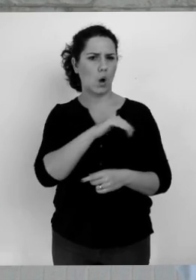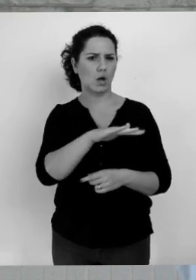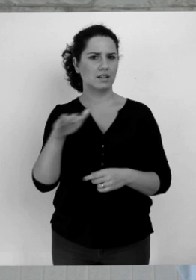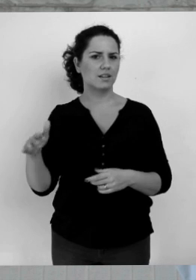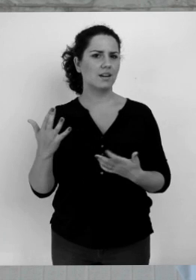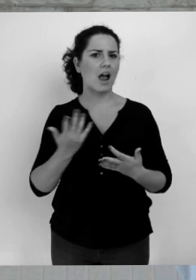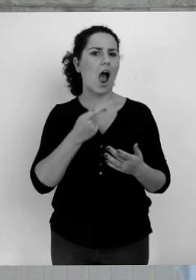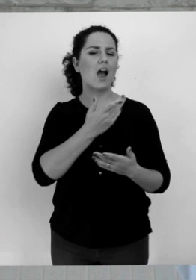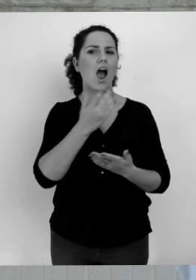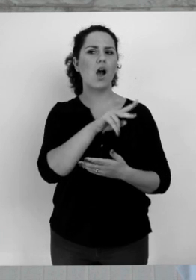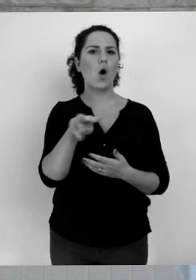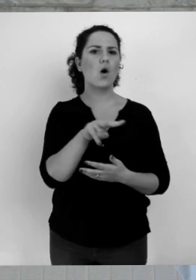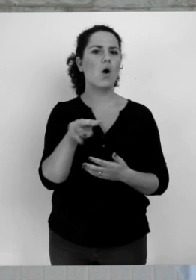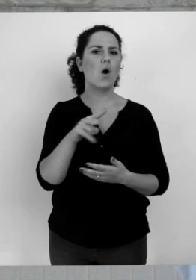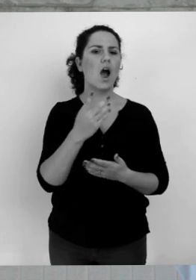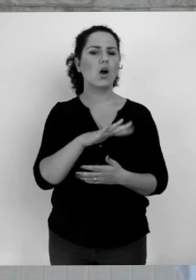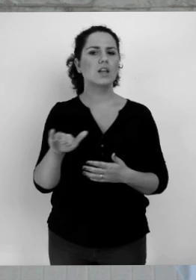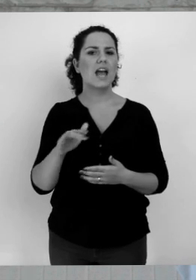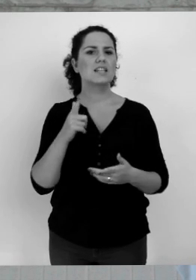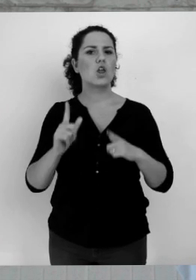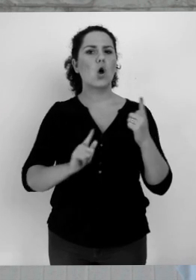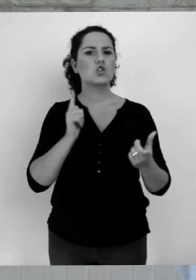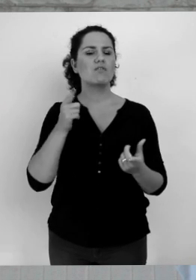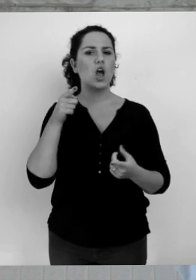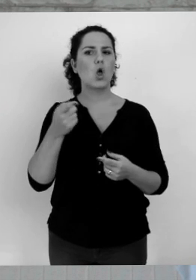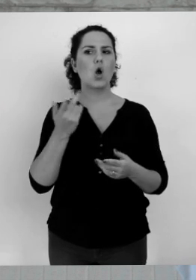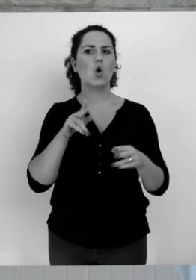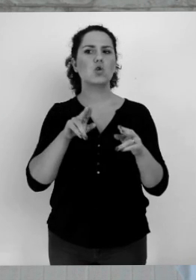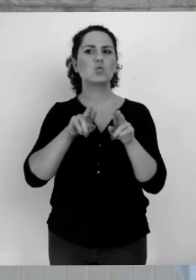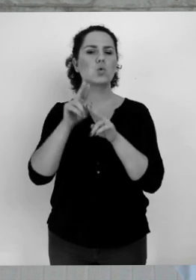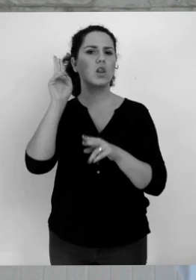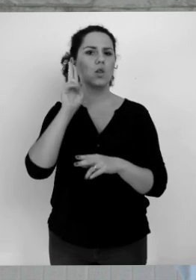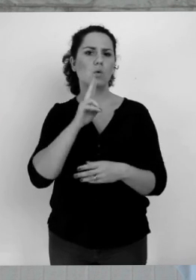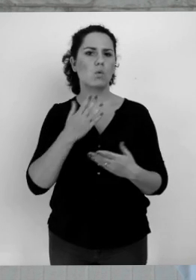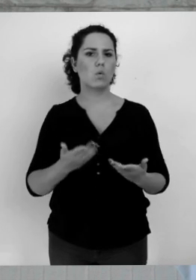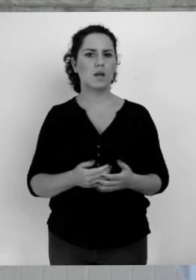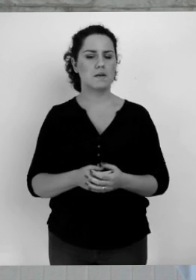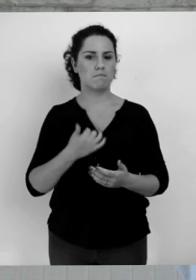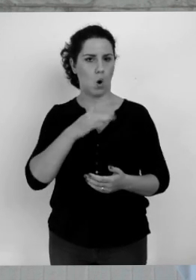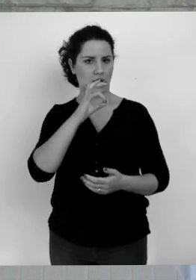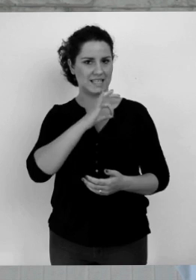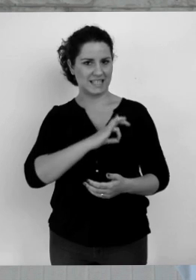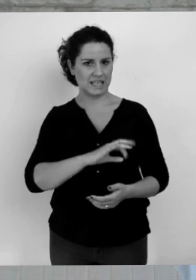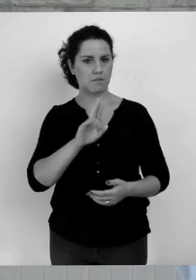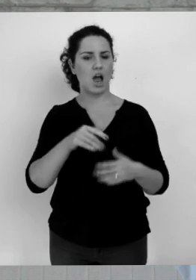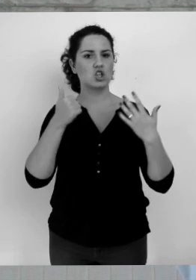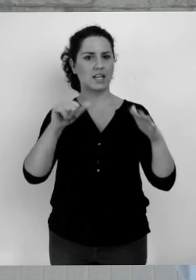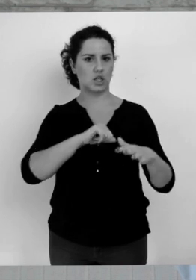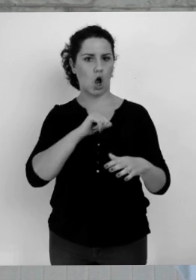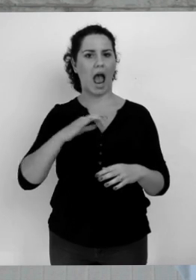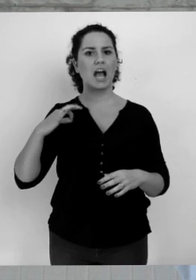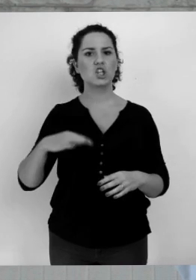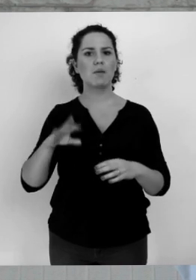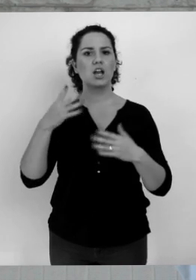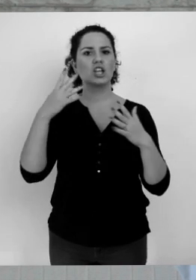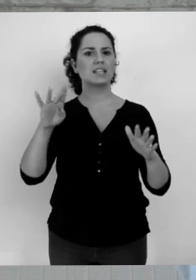Kako se oni, kako oni doživljavaju to što su roditelji gluhi? Moj sin ima 16 godina, kćerka